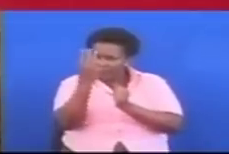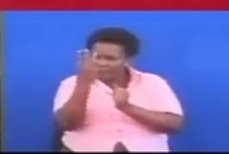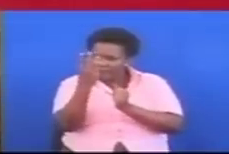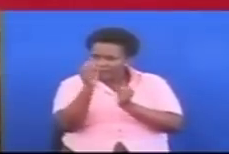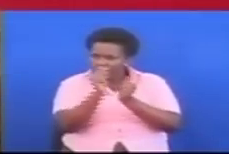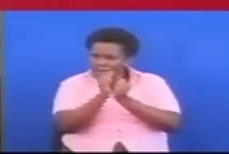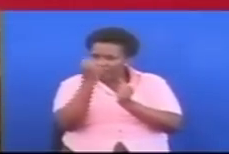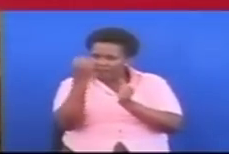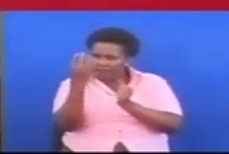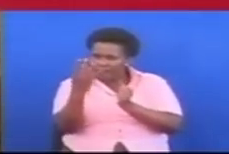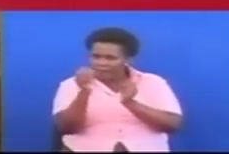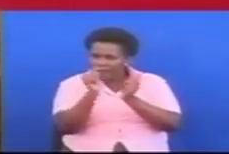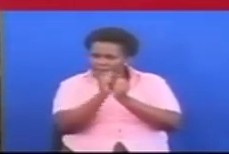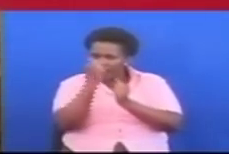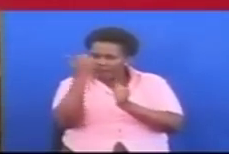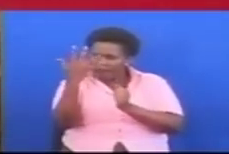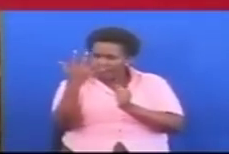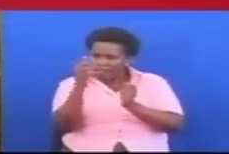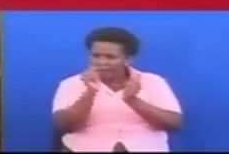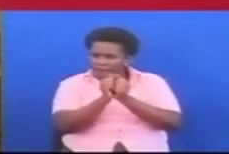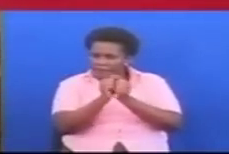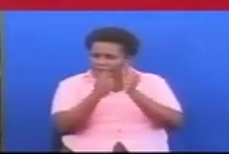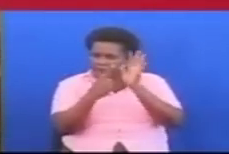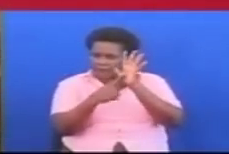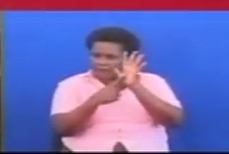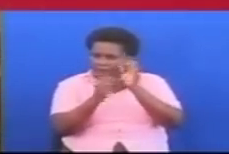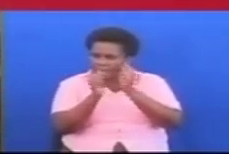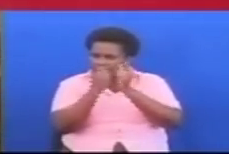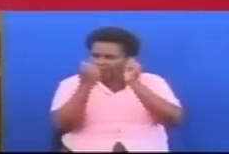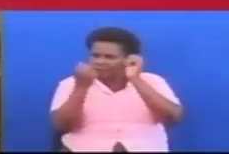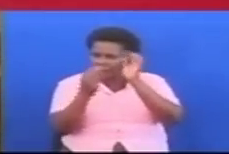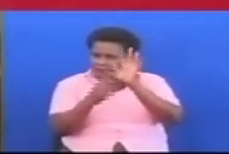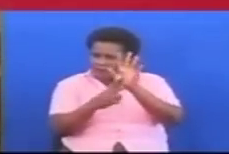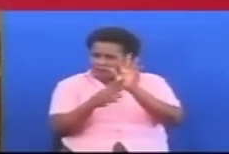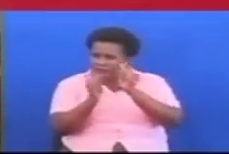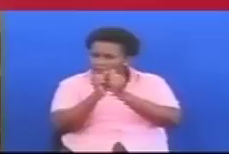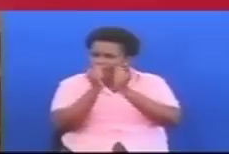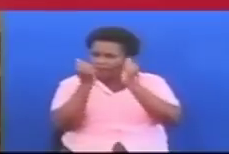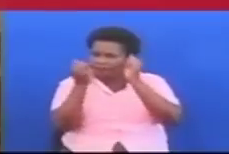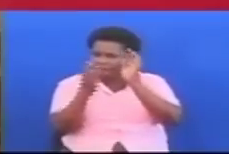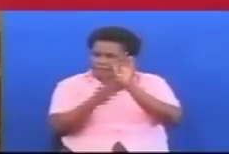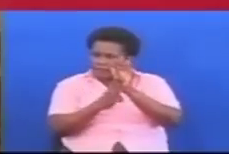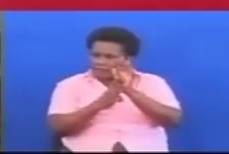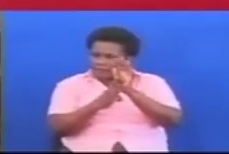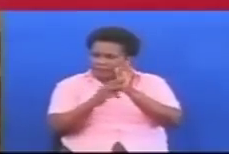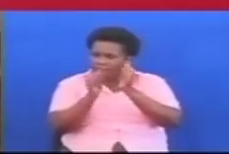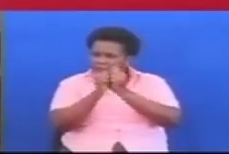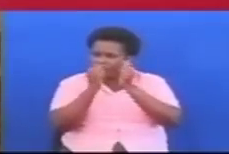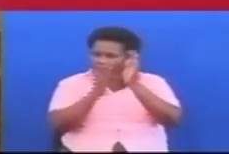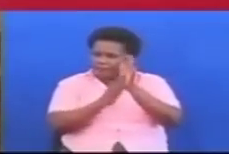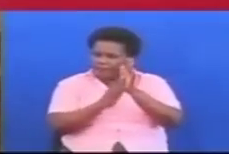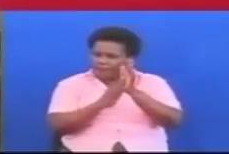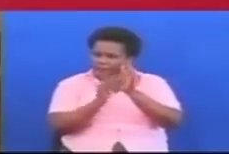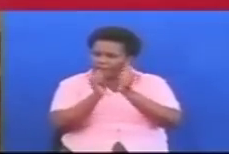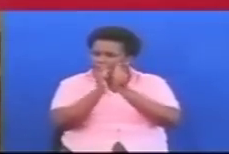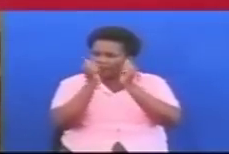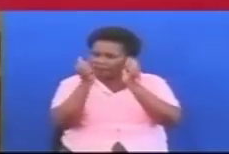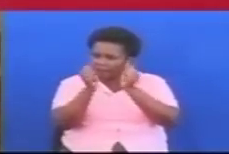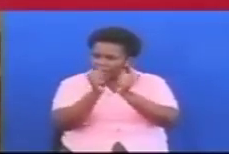Manyoni, Sikonge, Kasulu, Rejewa, Chato, Singida Mjini, Kiamboi,